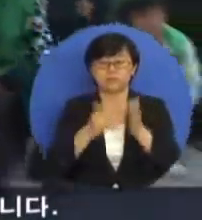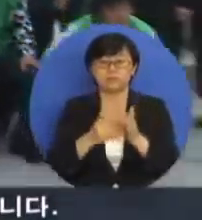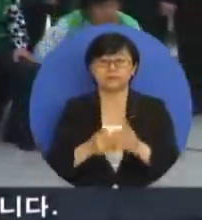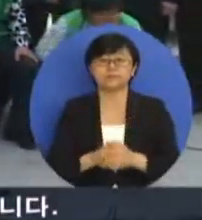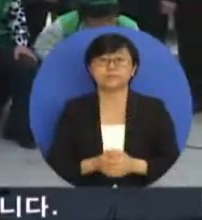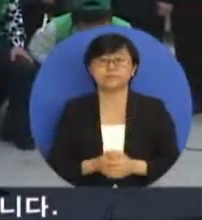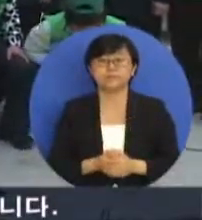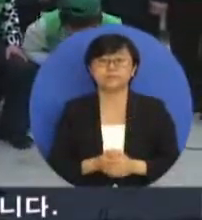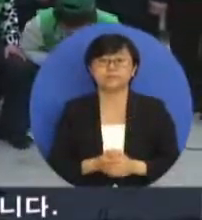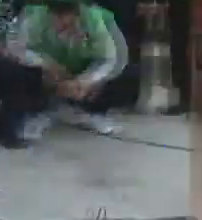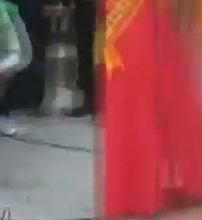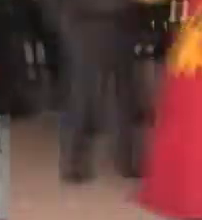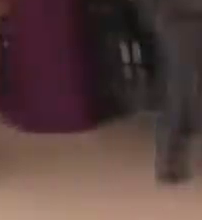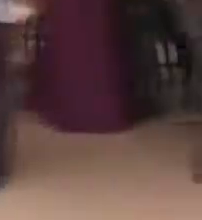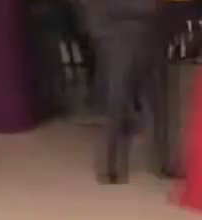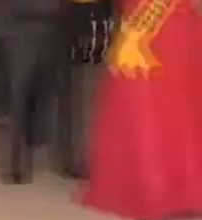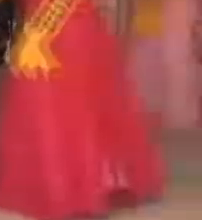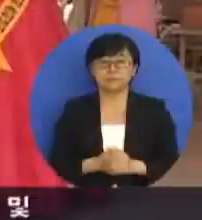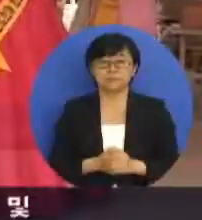전달됐습니다.